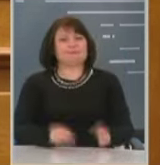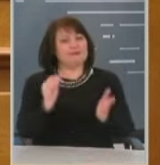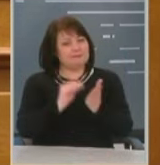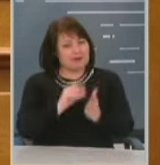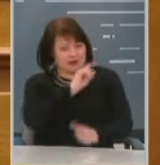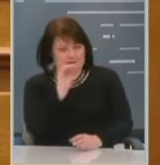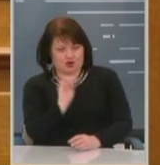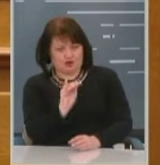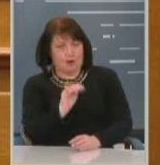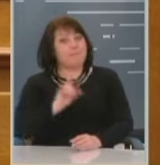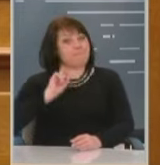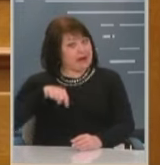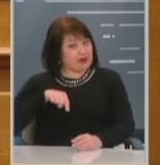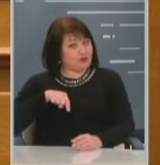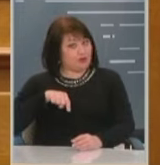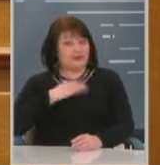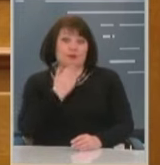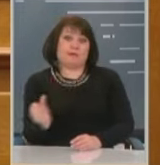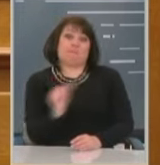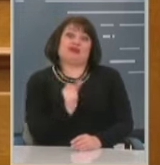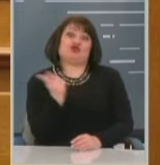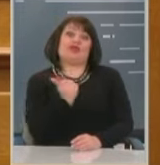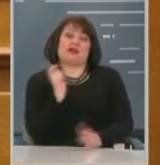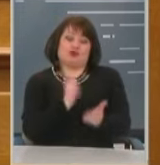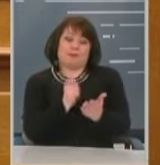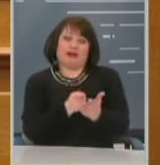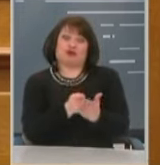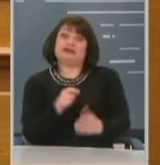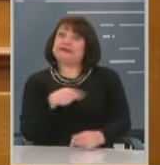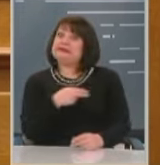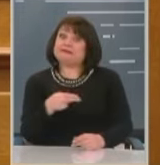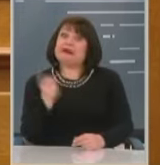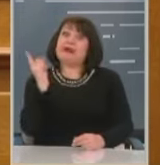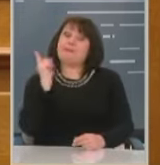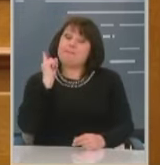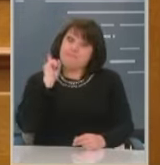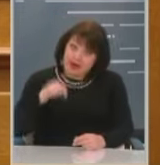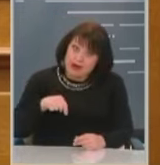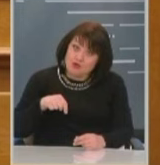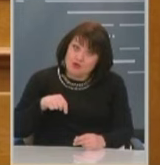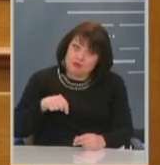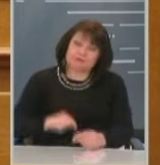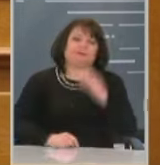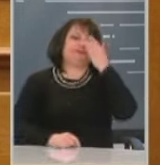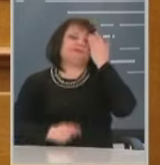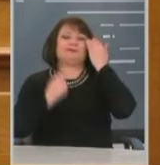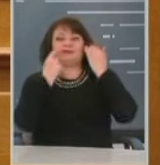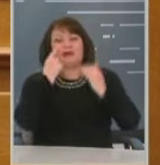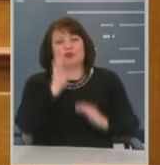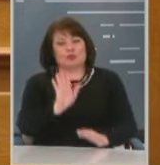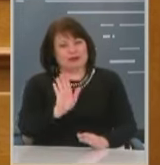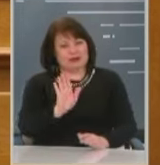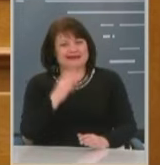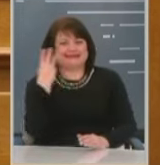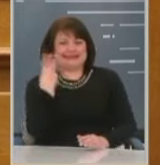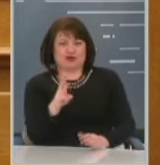ξαναρωτάω, και παράνομο? Όχι. Για να πούμε τώρα από τα 317 τι μένει. Όχι, δεν λέω εγώ.